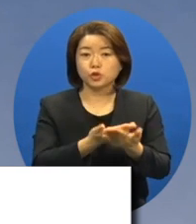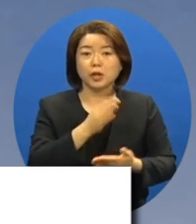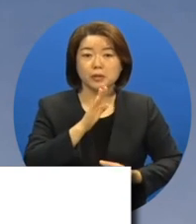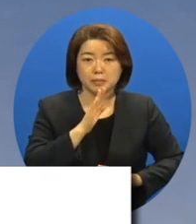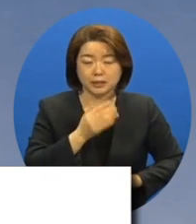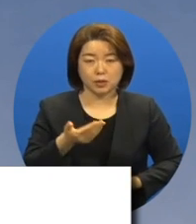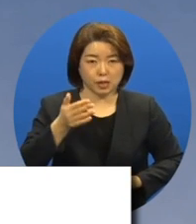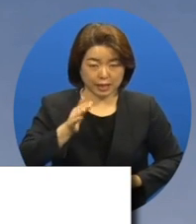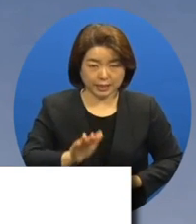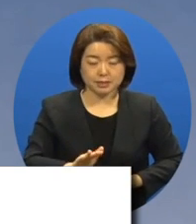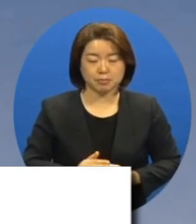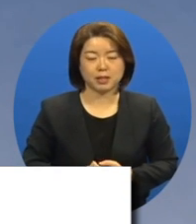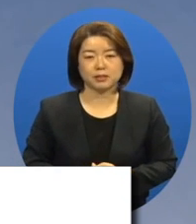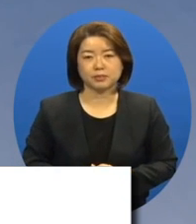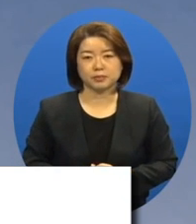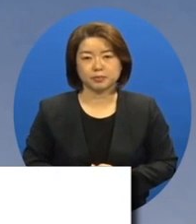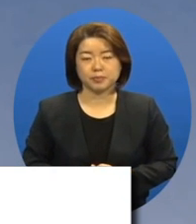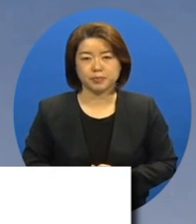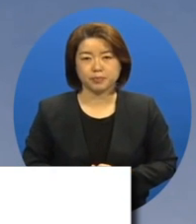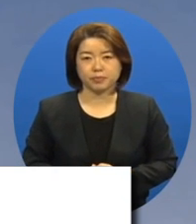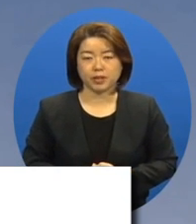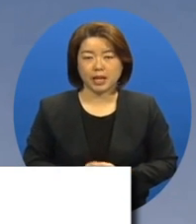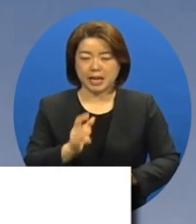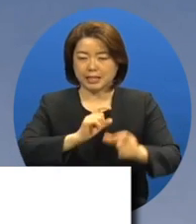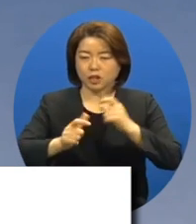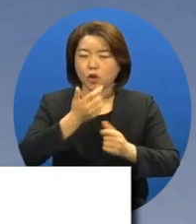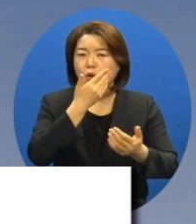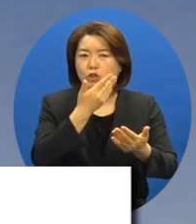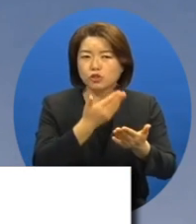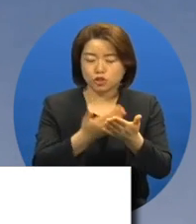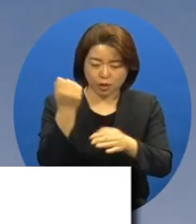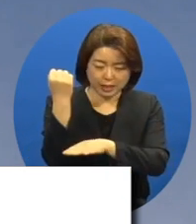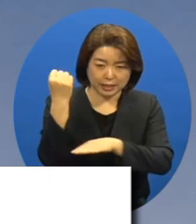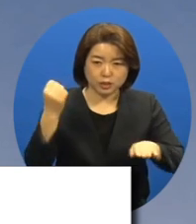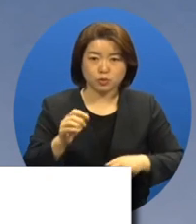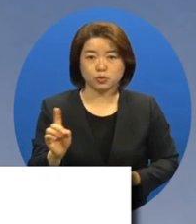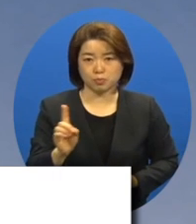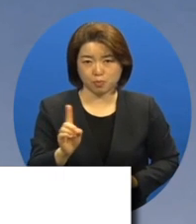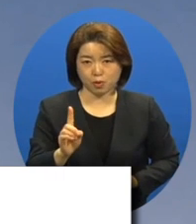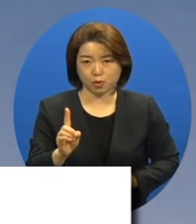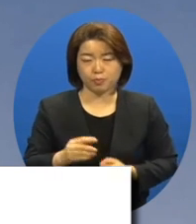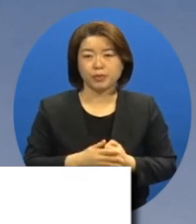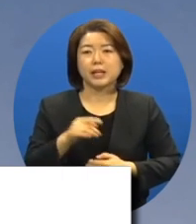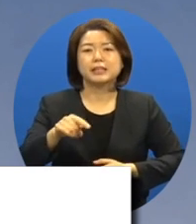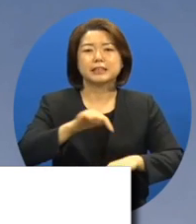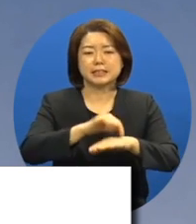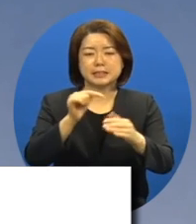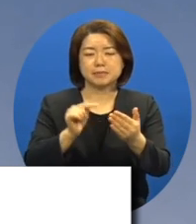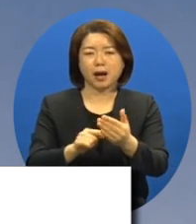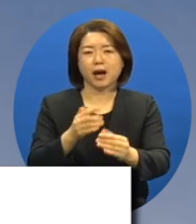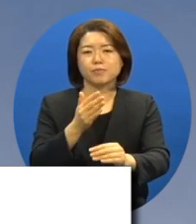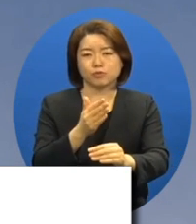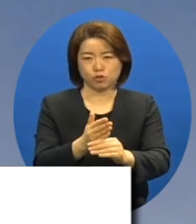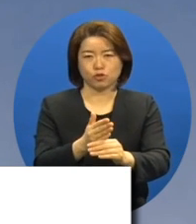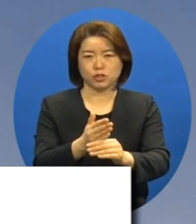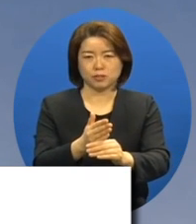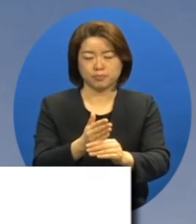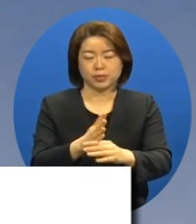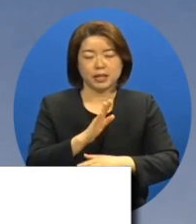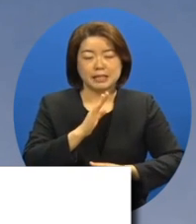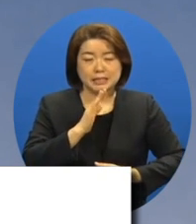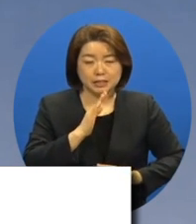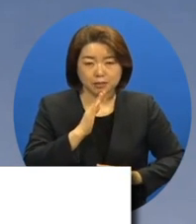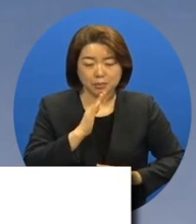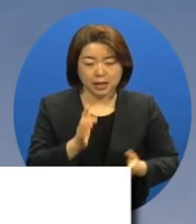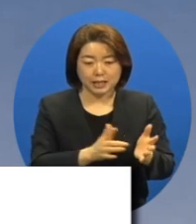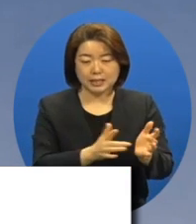그러나 훨씬 더 중요한 기준은 그 마음의 중심이 정말 예수님의